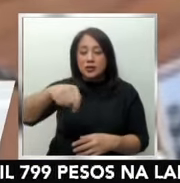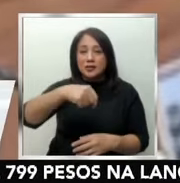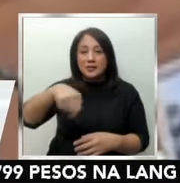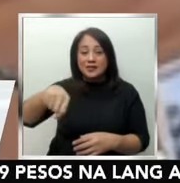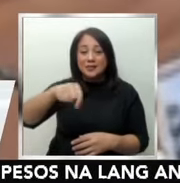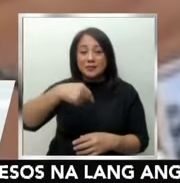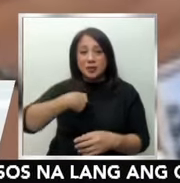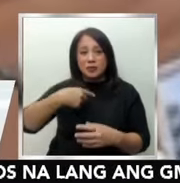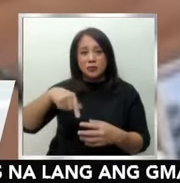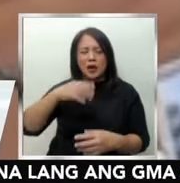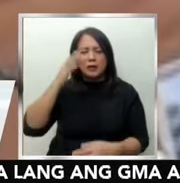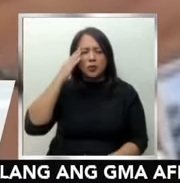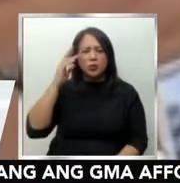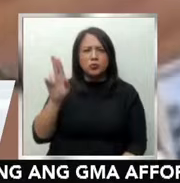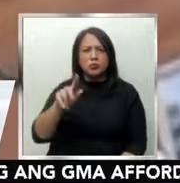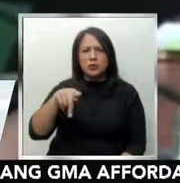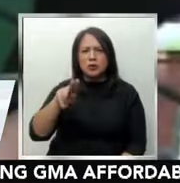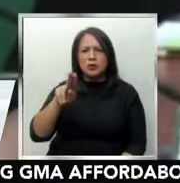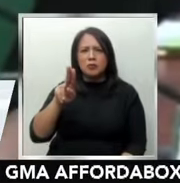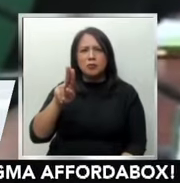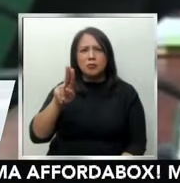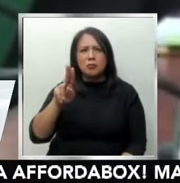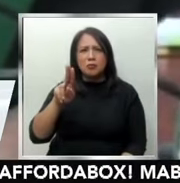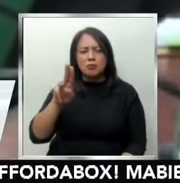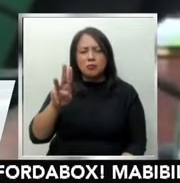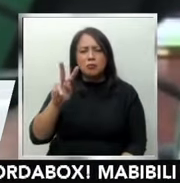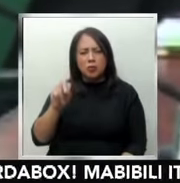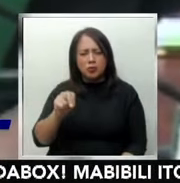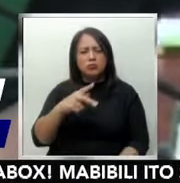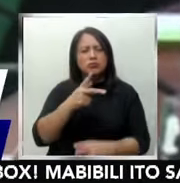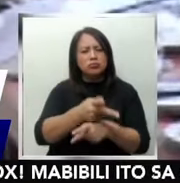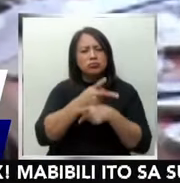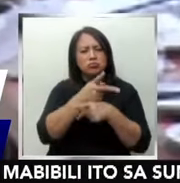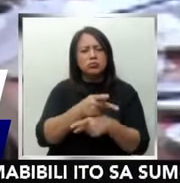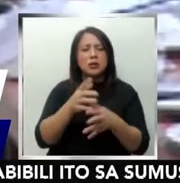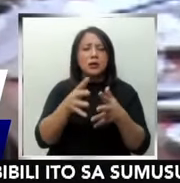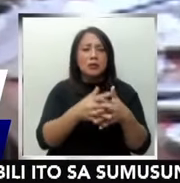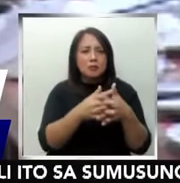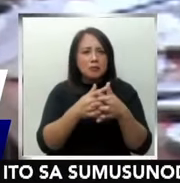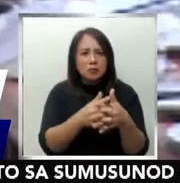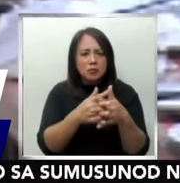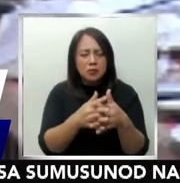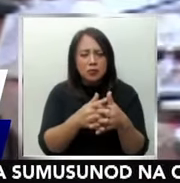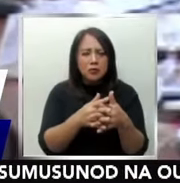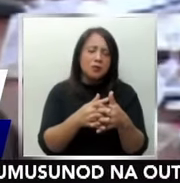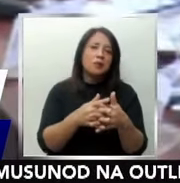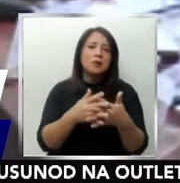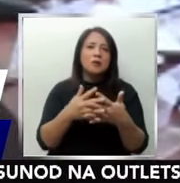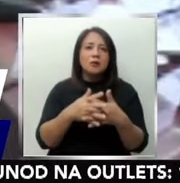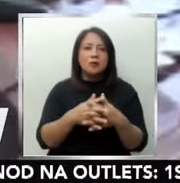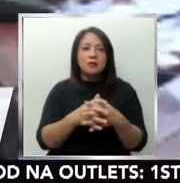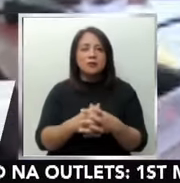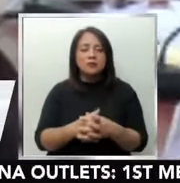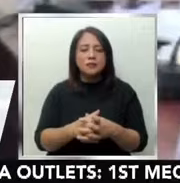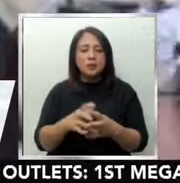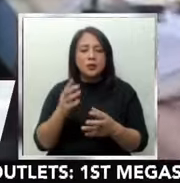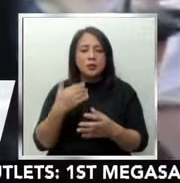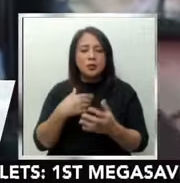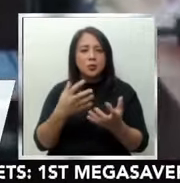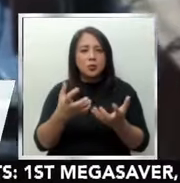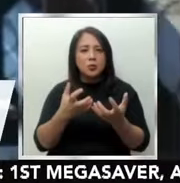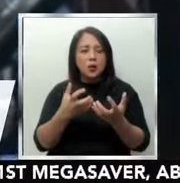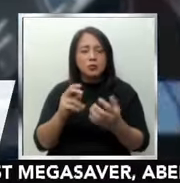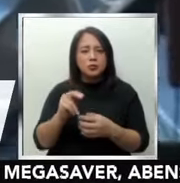pa kaya mag-ingat po tayo rito niyung Amerikana kayo halata masyadong move ninyo e na gusto niyo nor